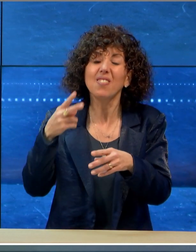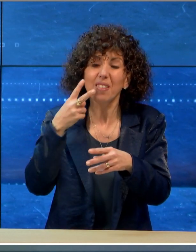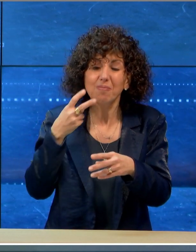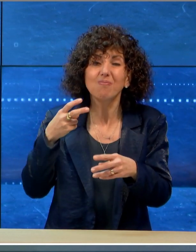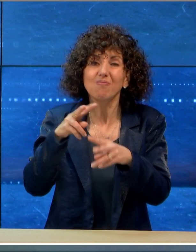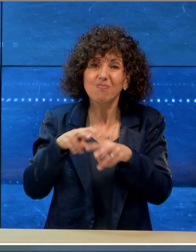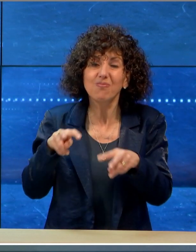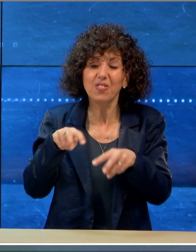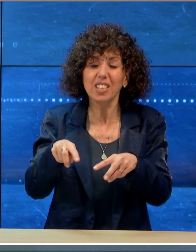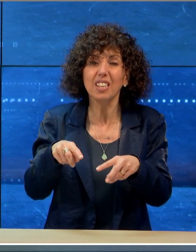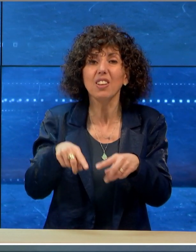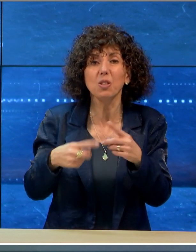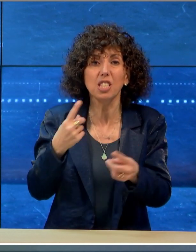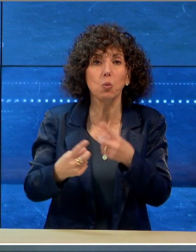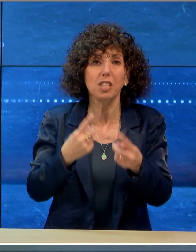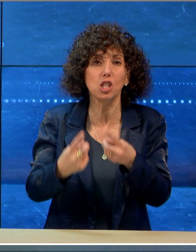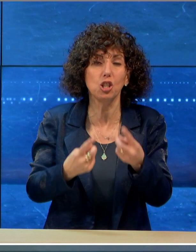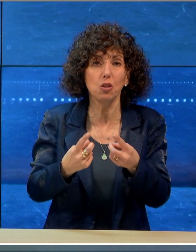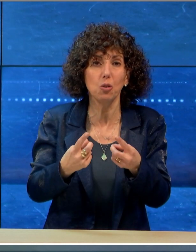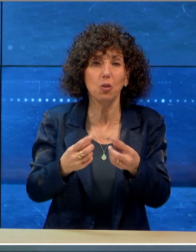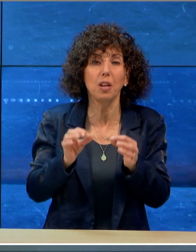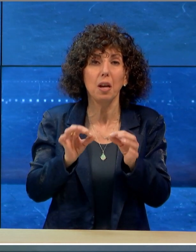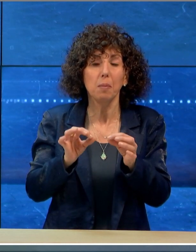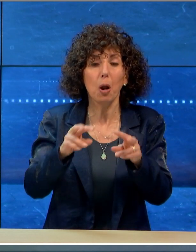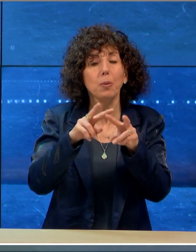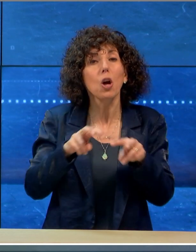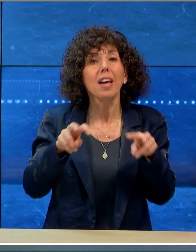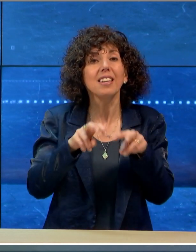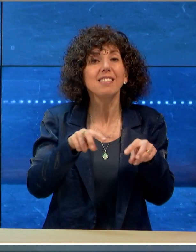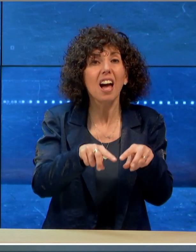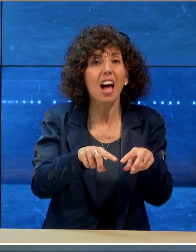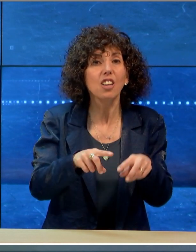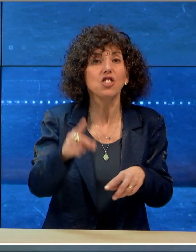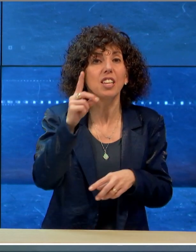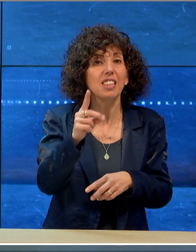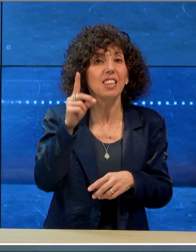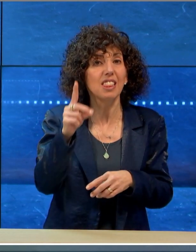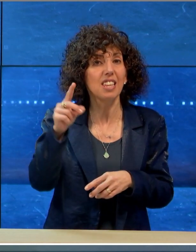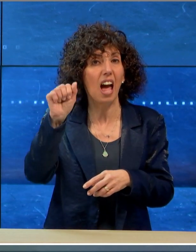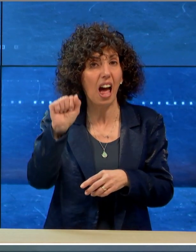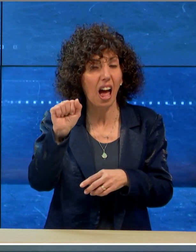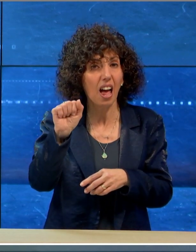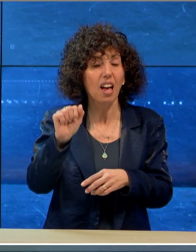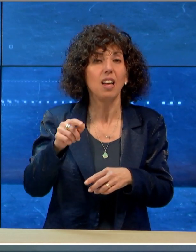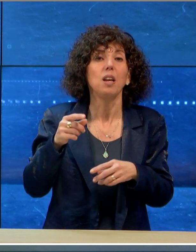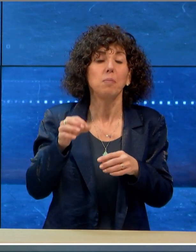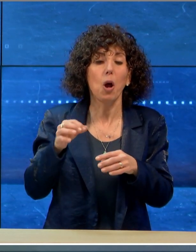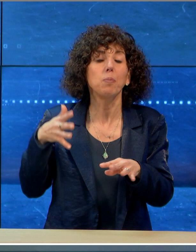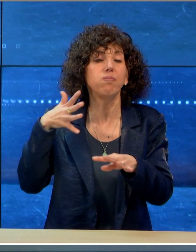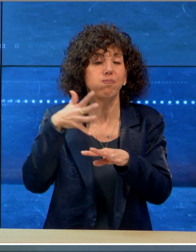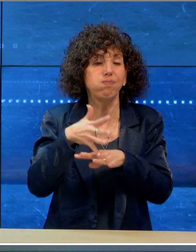quanto stava emergendo dalla indagine della dda sulla